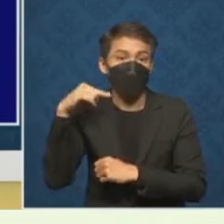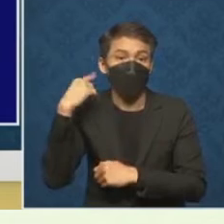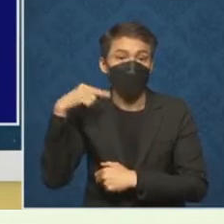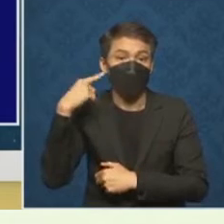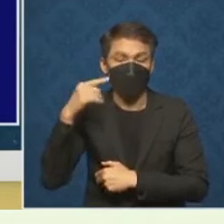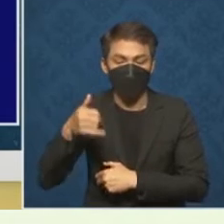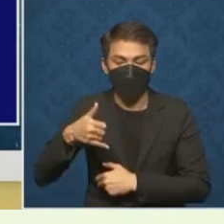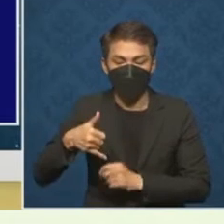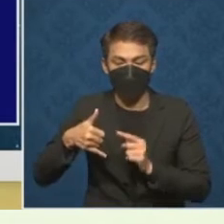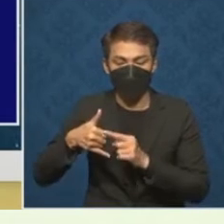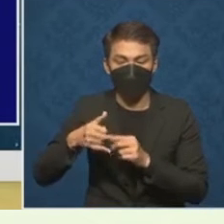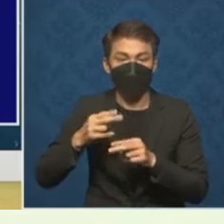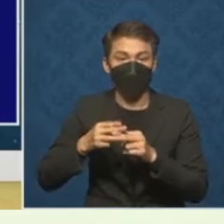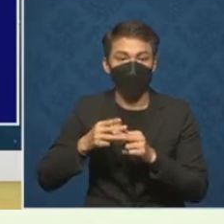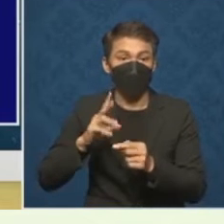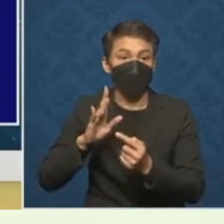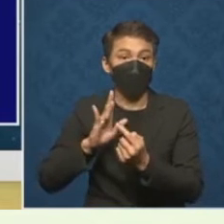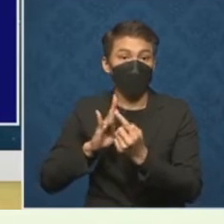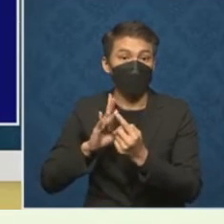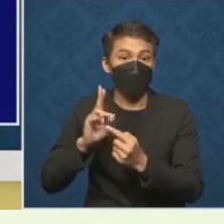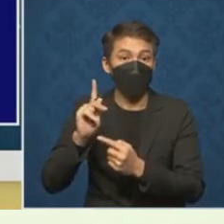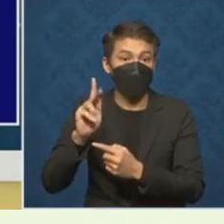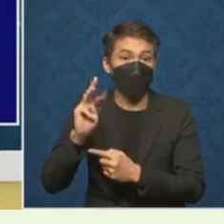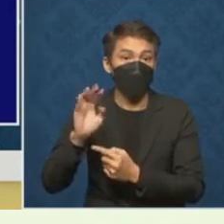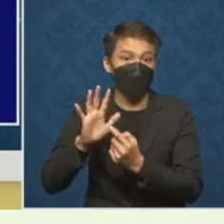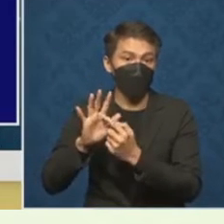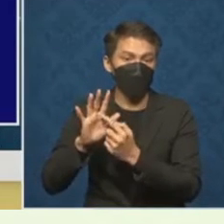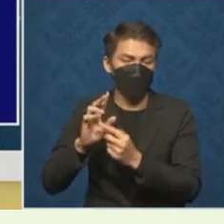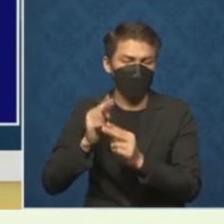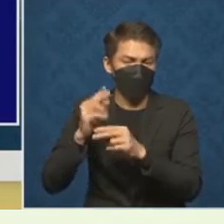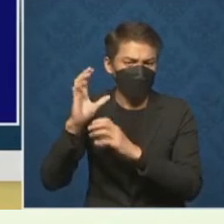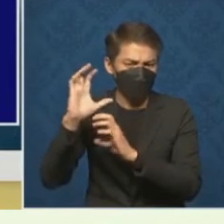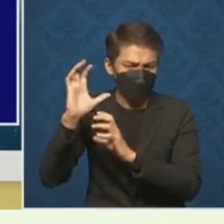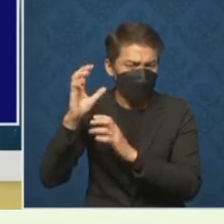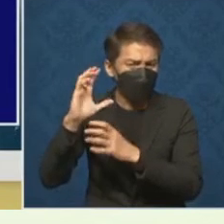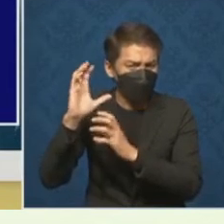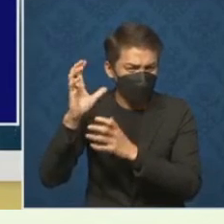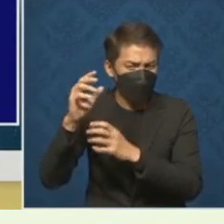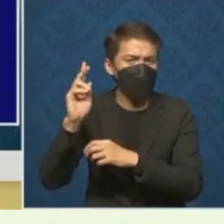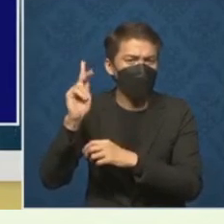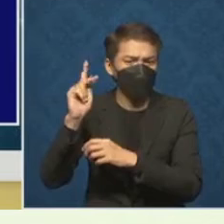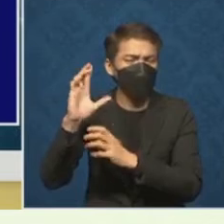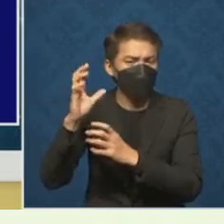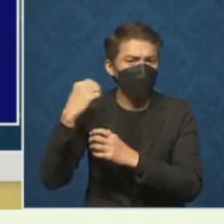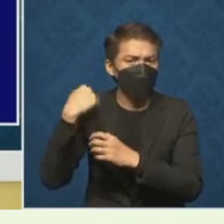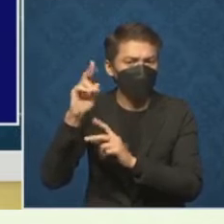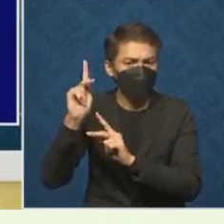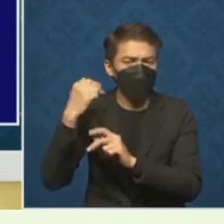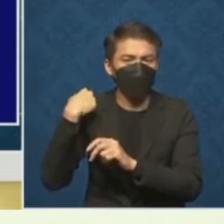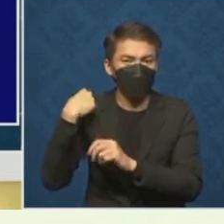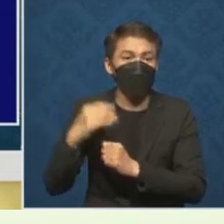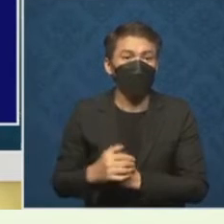ชื่อนางเกียงมาขออนุญาตเอ่ยชื่อเลยเพราะปรากฏเป็นข่าวทั่วไปแล้วนะฮะเดินเข้ามานะมาพบแหล่งข่าวนะ